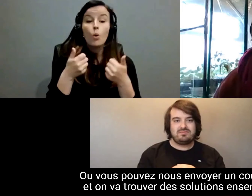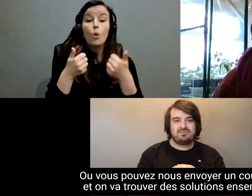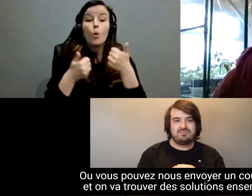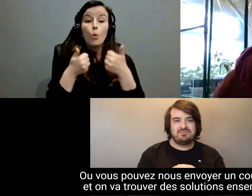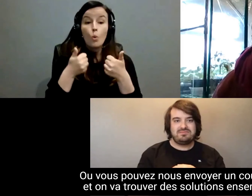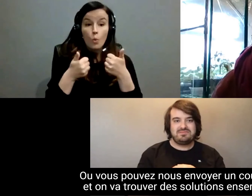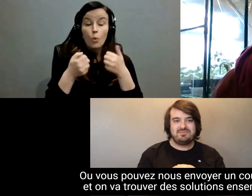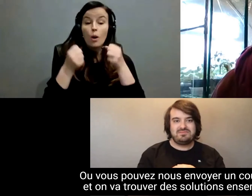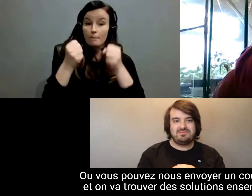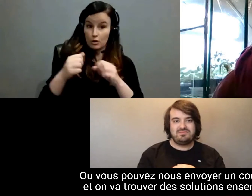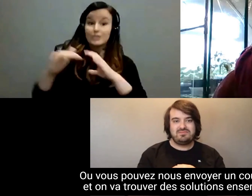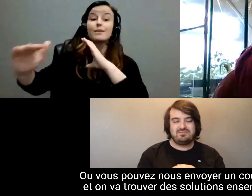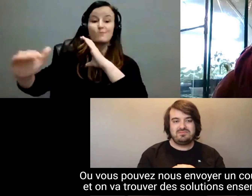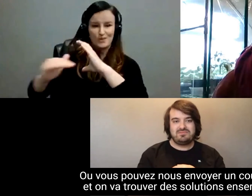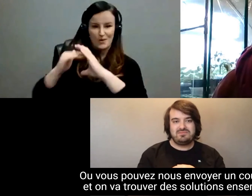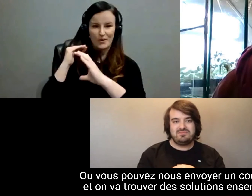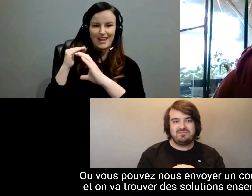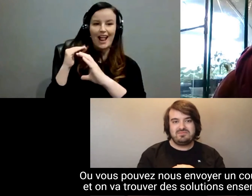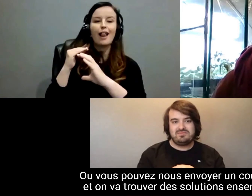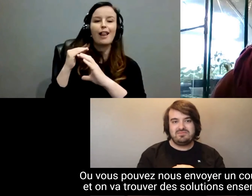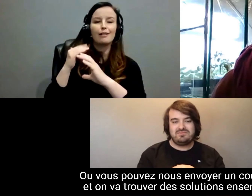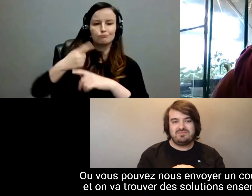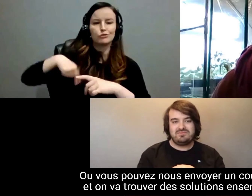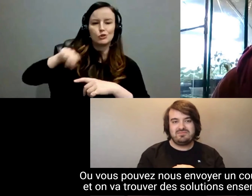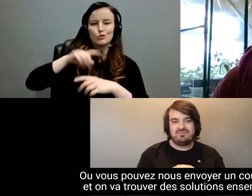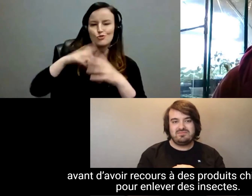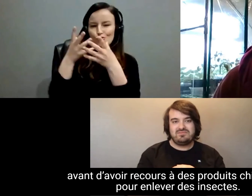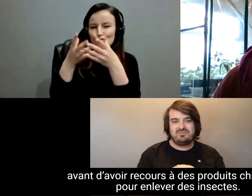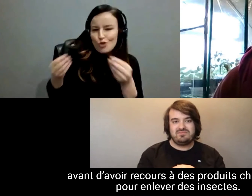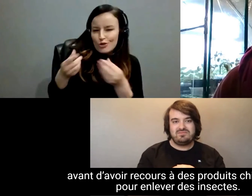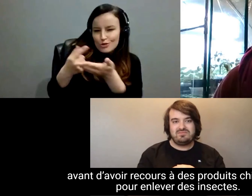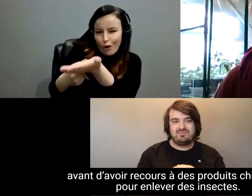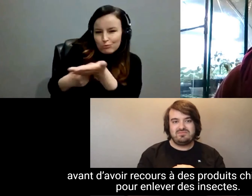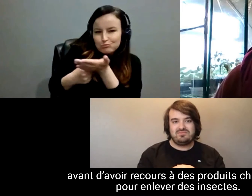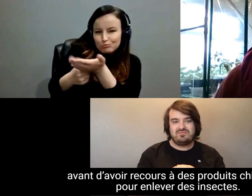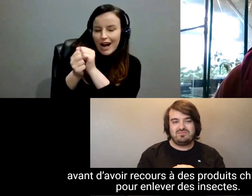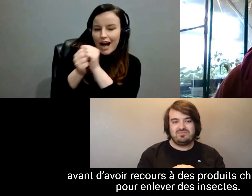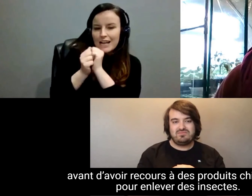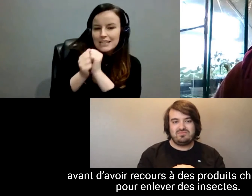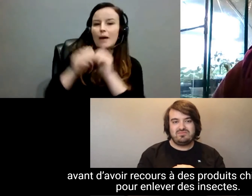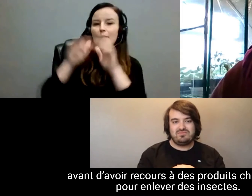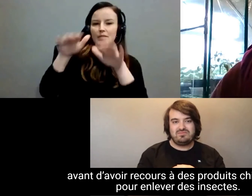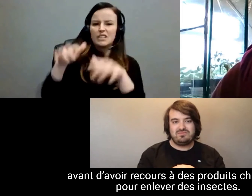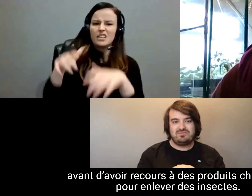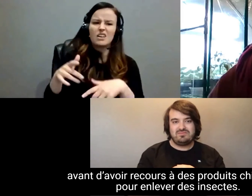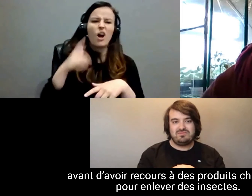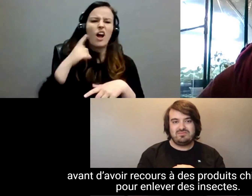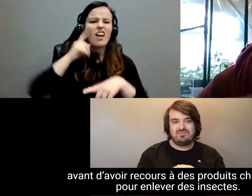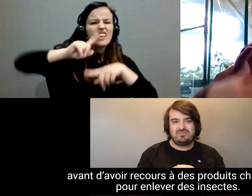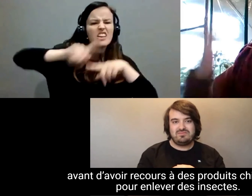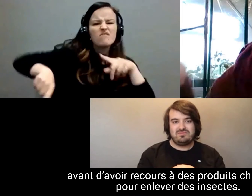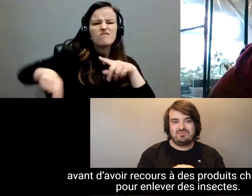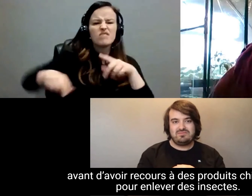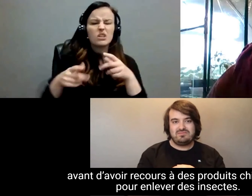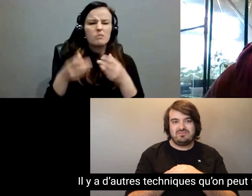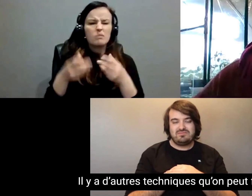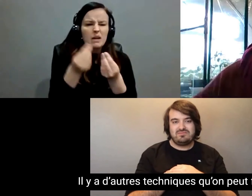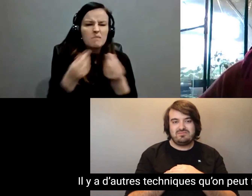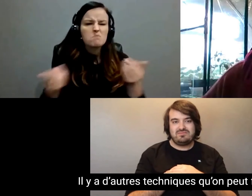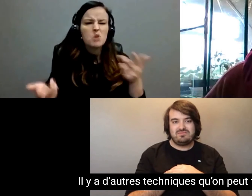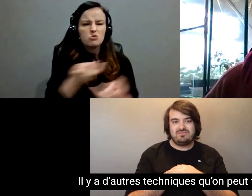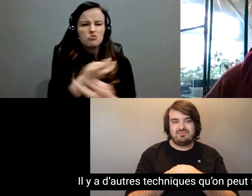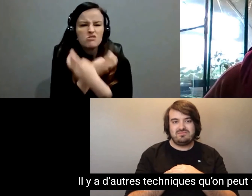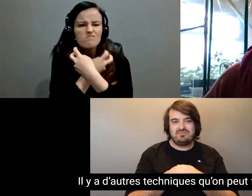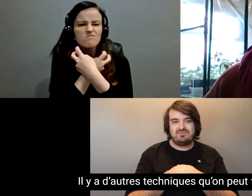pouvez nous envoyer un courriel et on va trouver des solutions ensemble avant d'avoir recours à des produits chimiques pour enlever des insectes. Il y